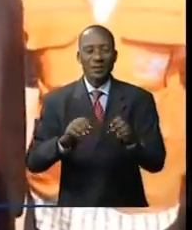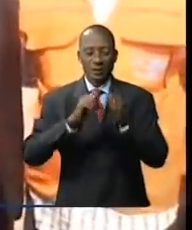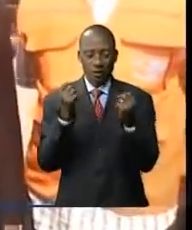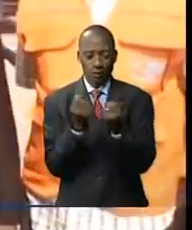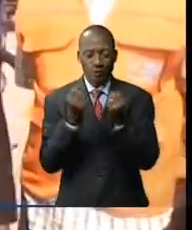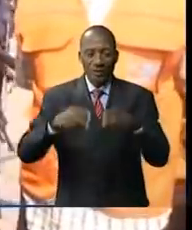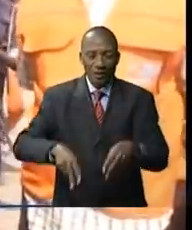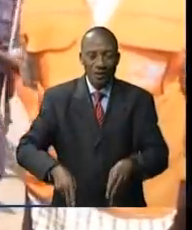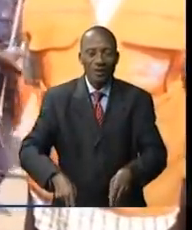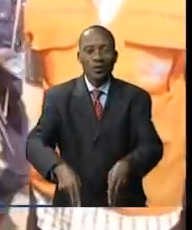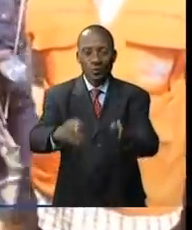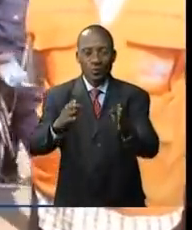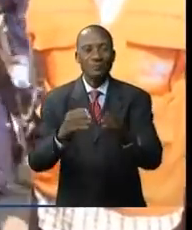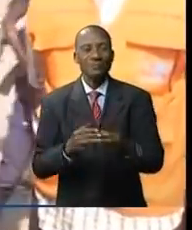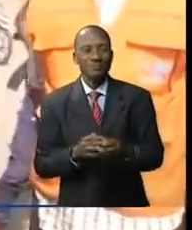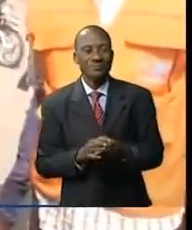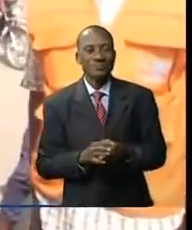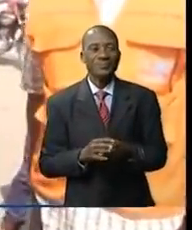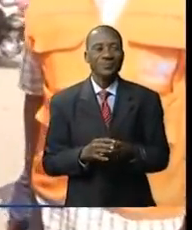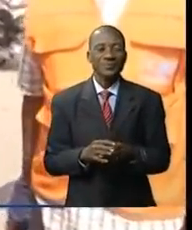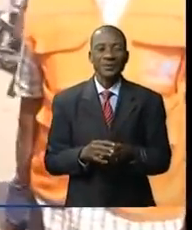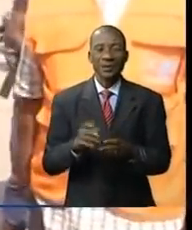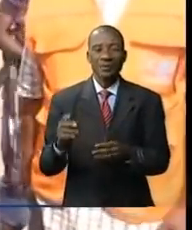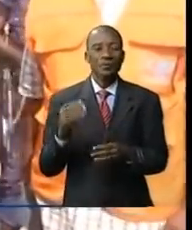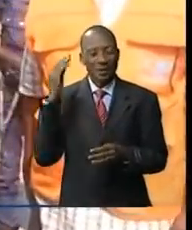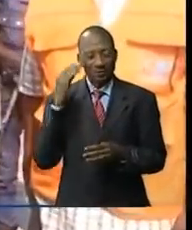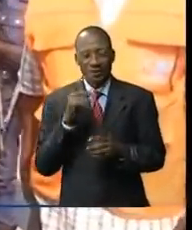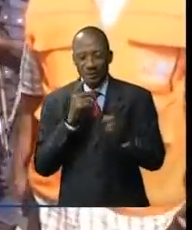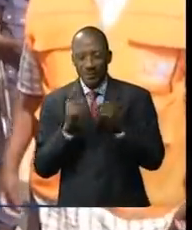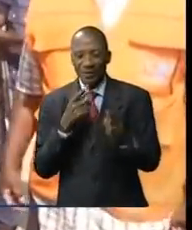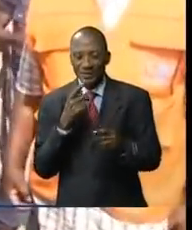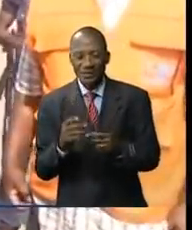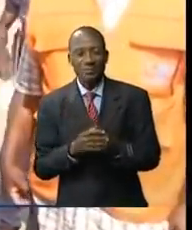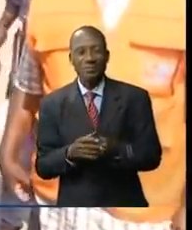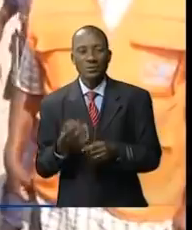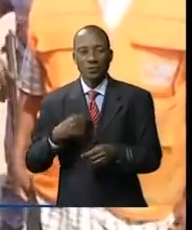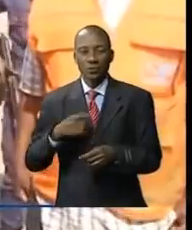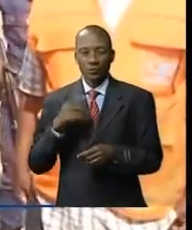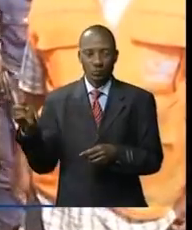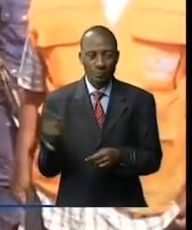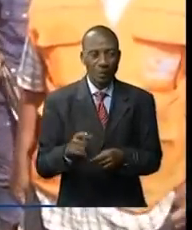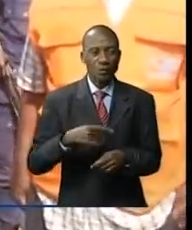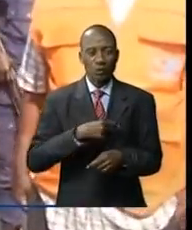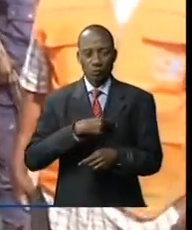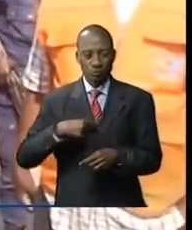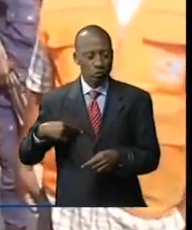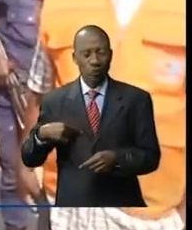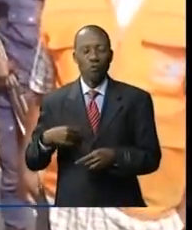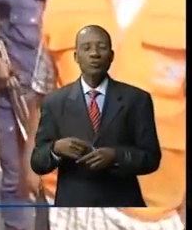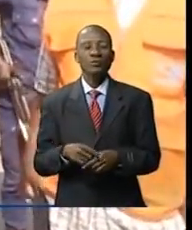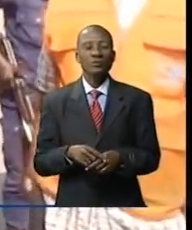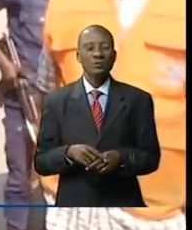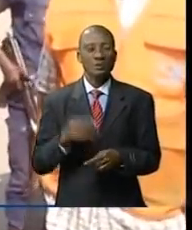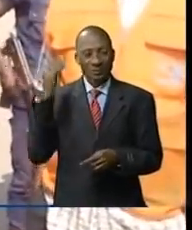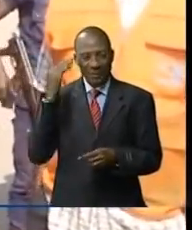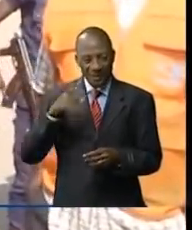descente, c'est l'ambition du chef de l'État de mettre le peuple au milieu de toutes ces actions. Et au nom de son Excellence Jean-Marie Petitpré, gouverneur de la province